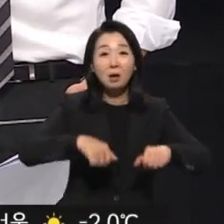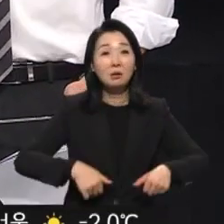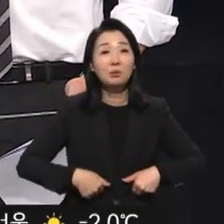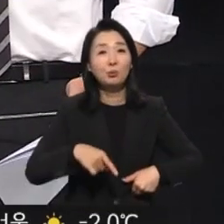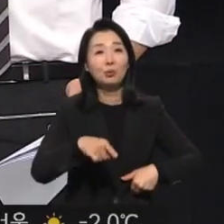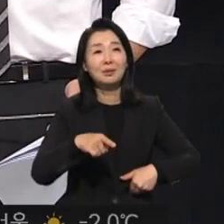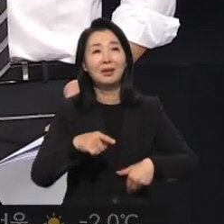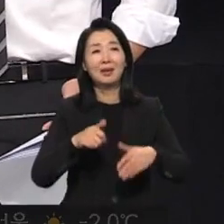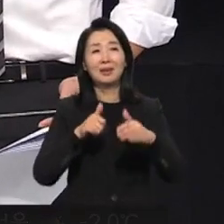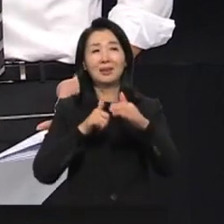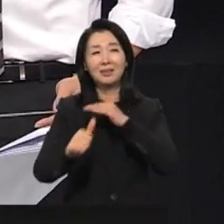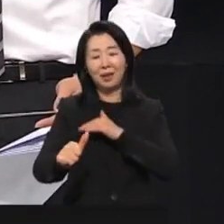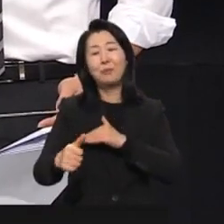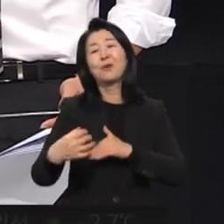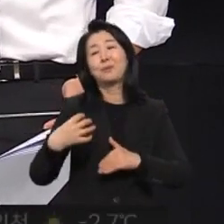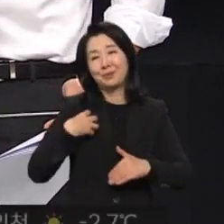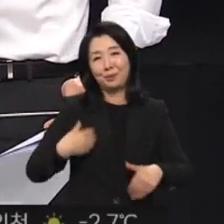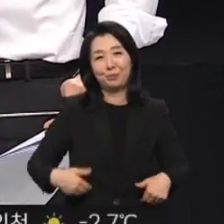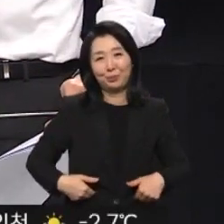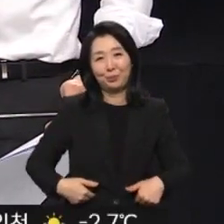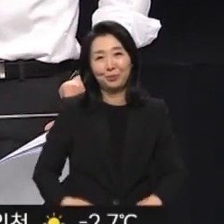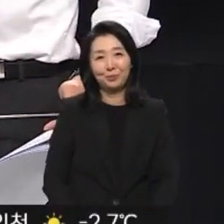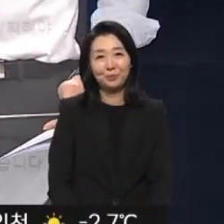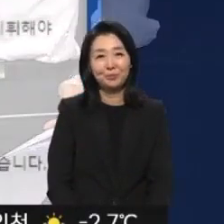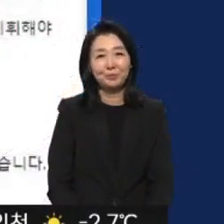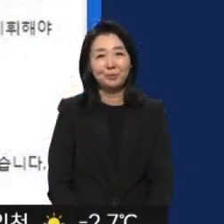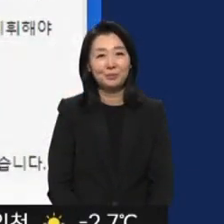게 이 당대표의 덕목이라고 강조했습니다.